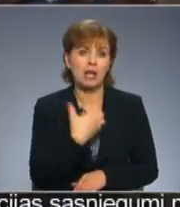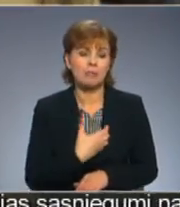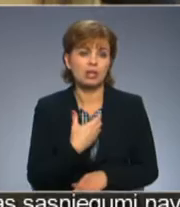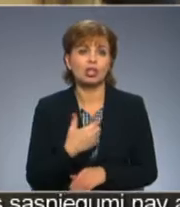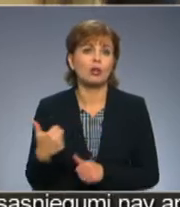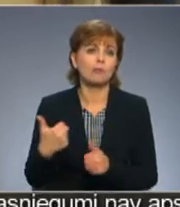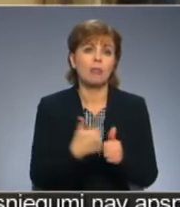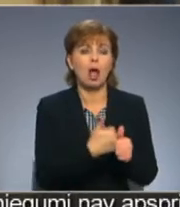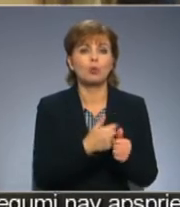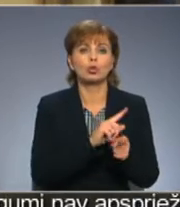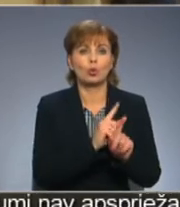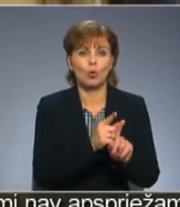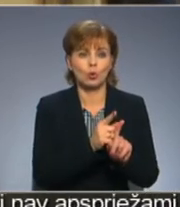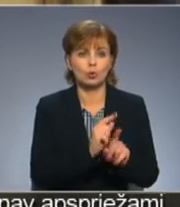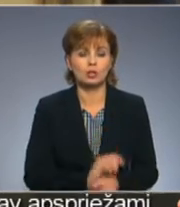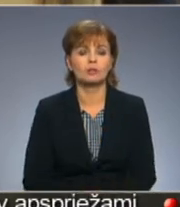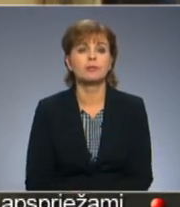tulks.